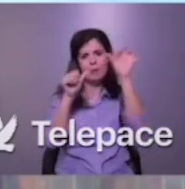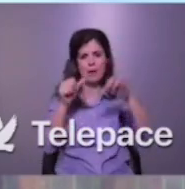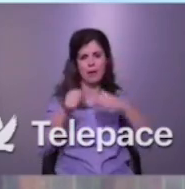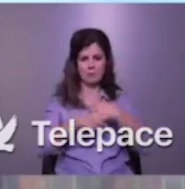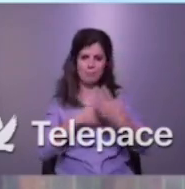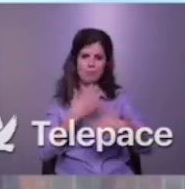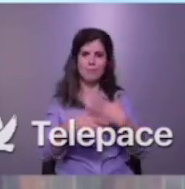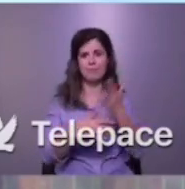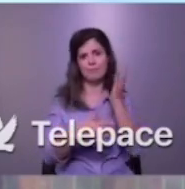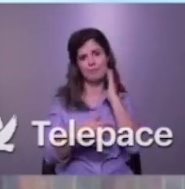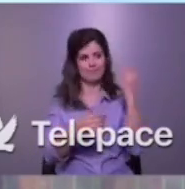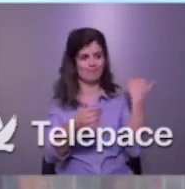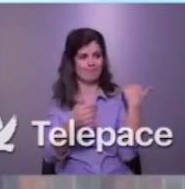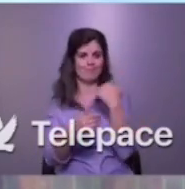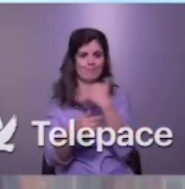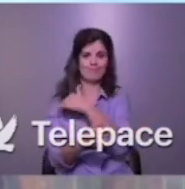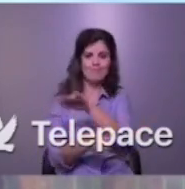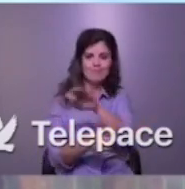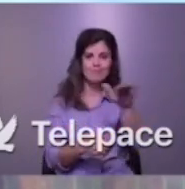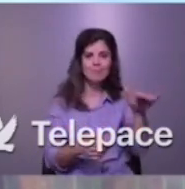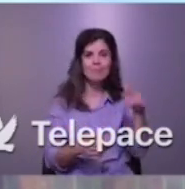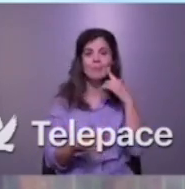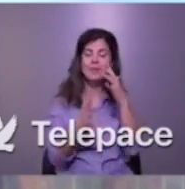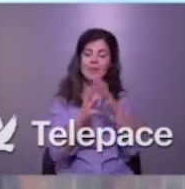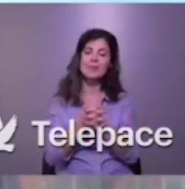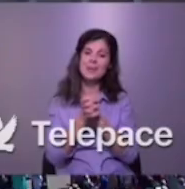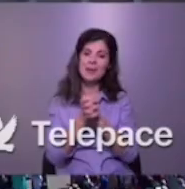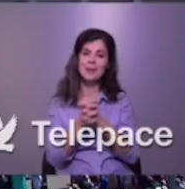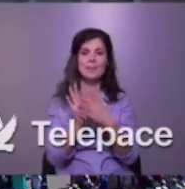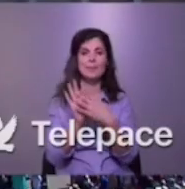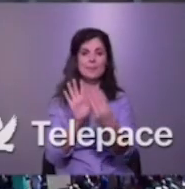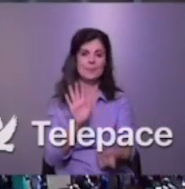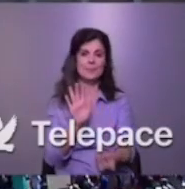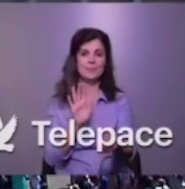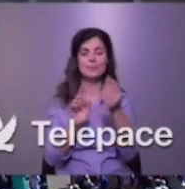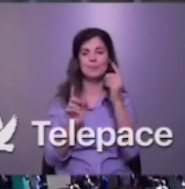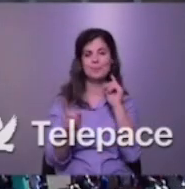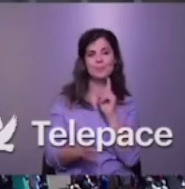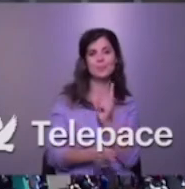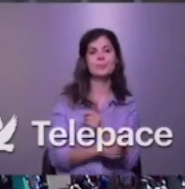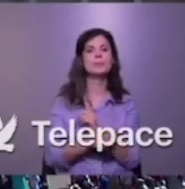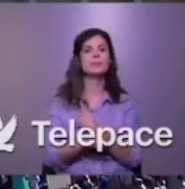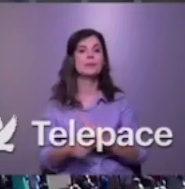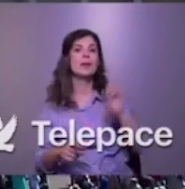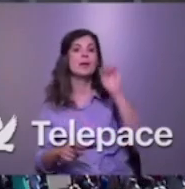parola che sono chiamati a servire. Oremos.